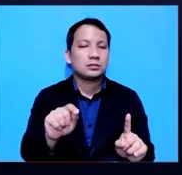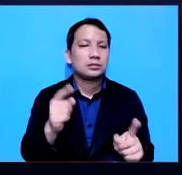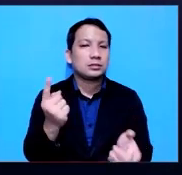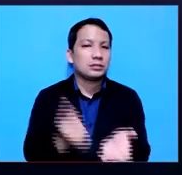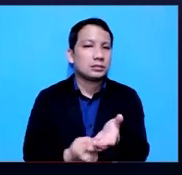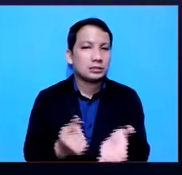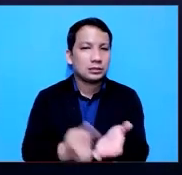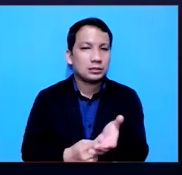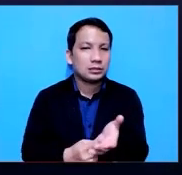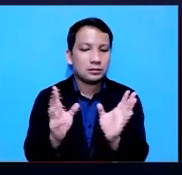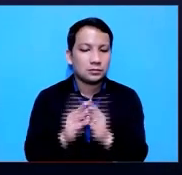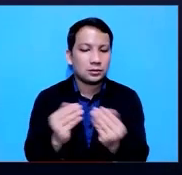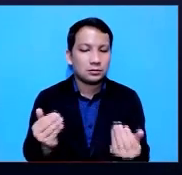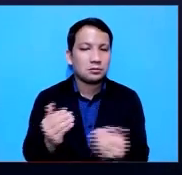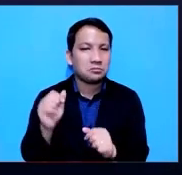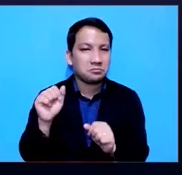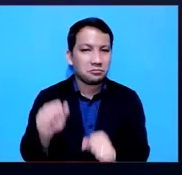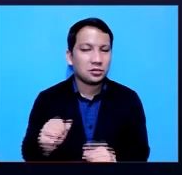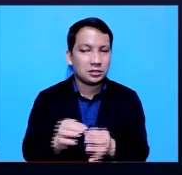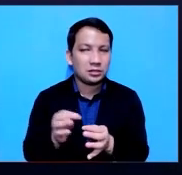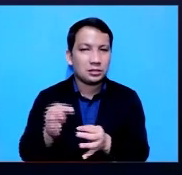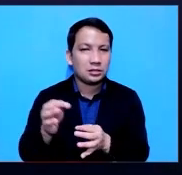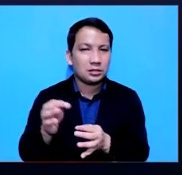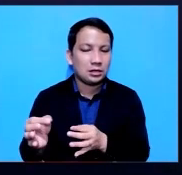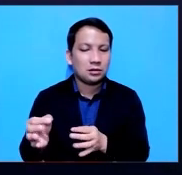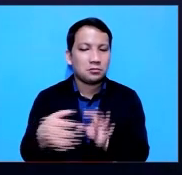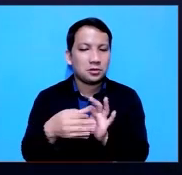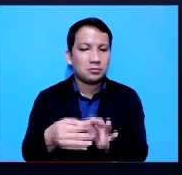ngayong araw ang posibleng extension ng deadline ng SIM